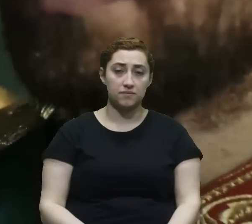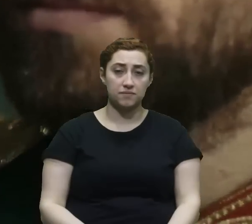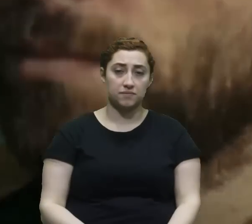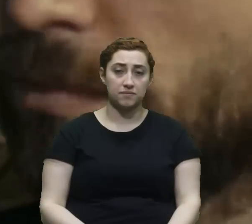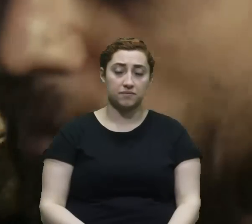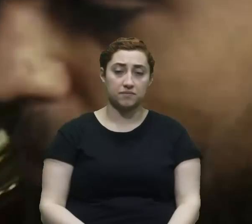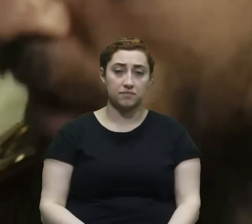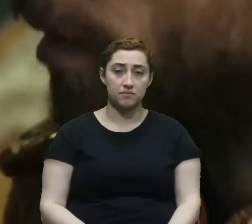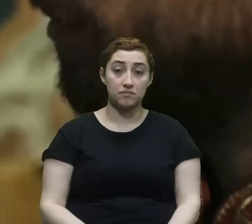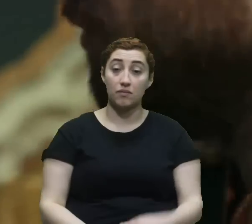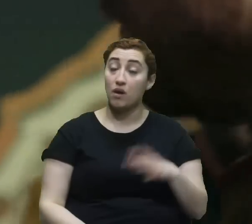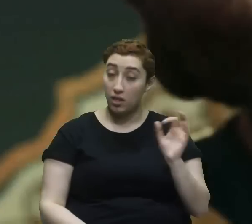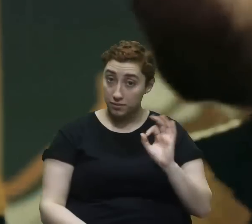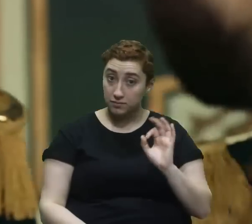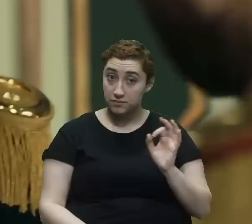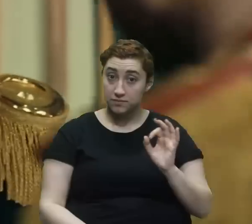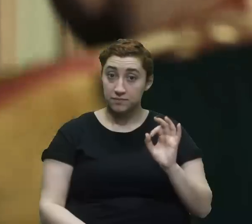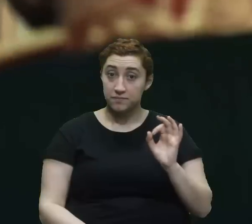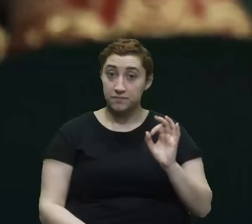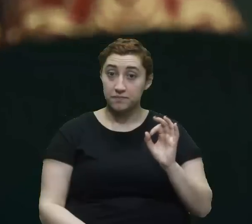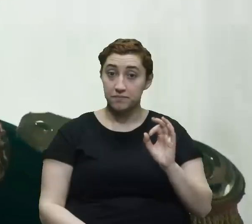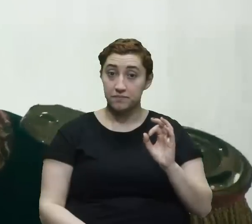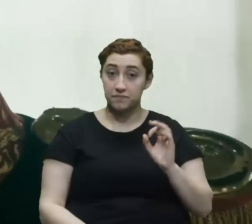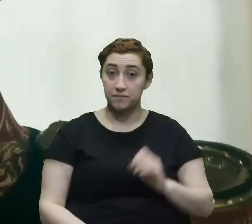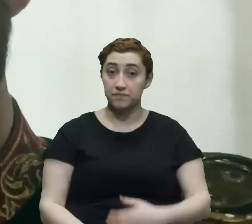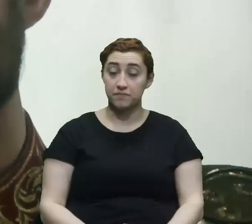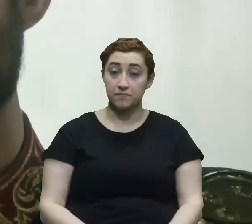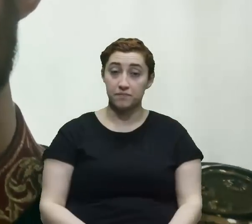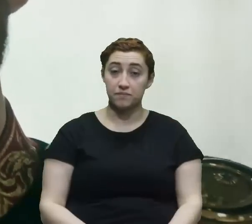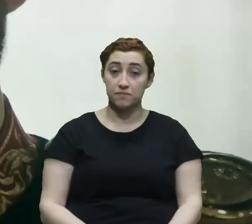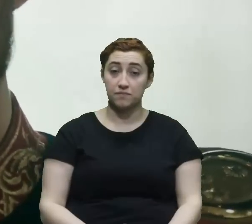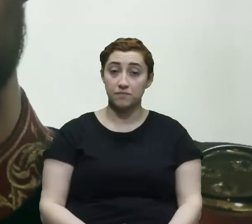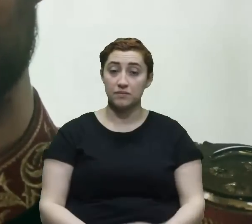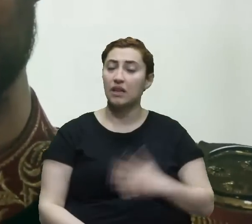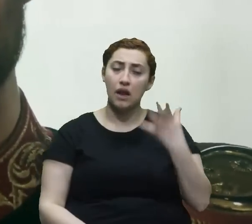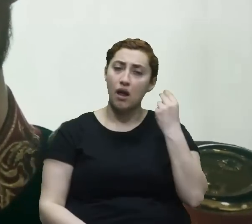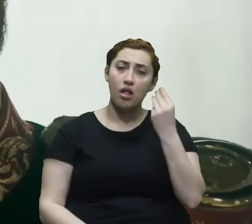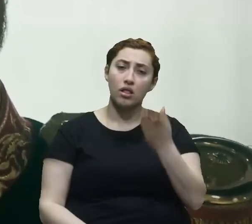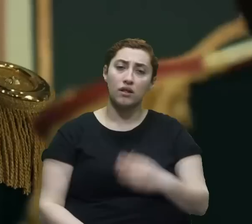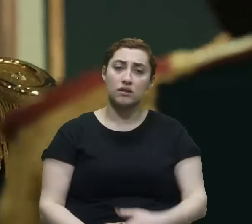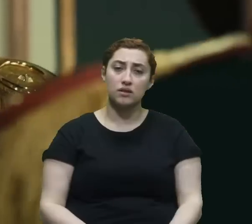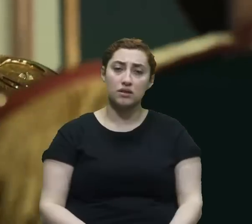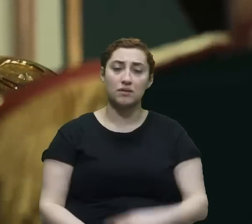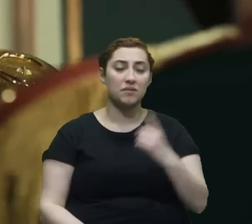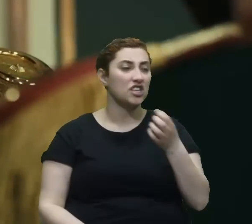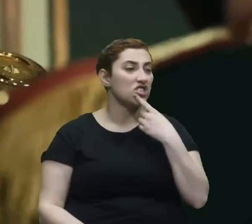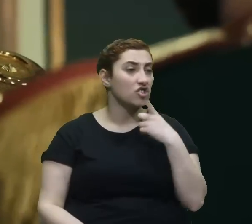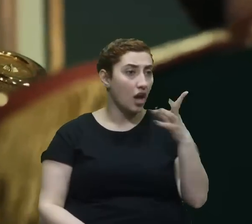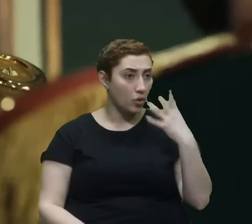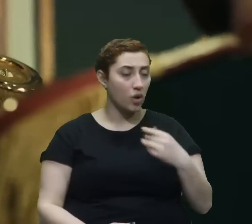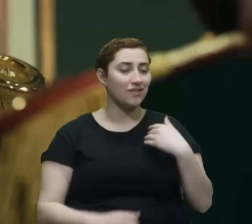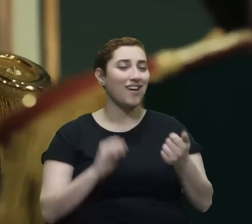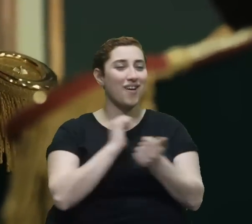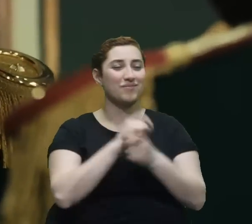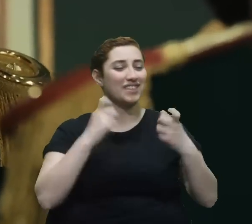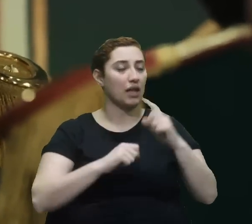sakallı 50'lerinde. Ya. Arkasındaki paşalara döndü. Nasıl anladınız? Bir ihbar üzerine